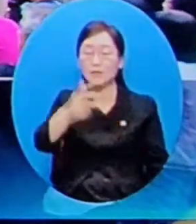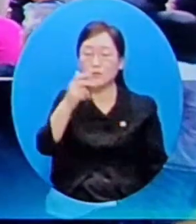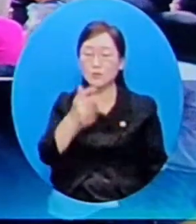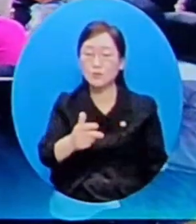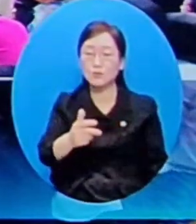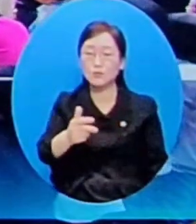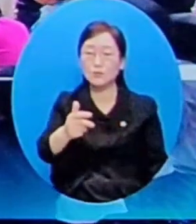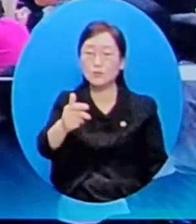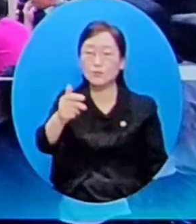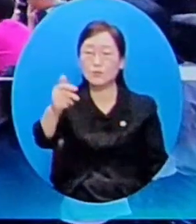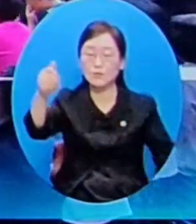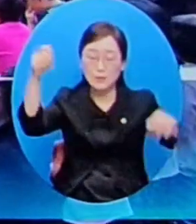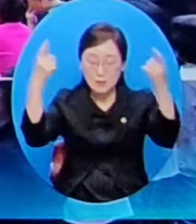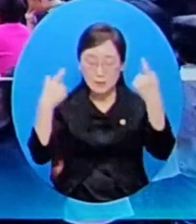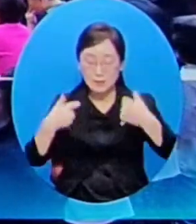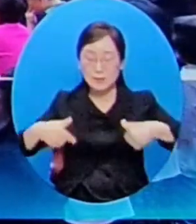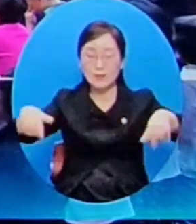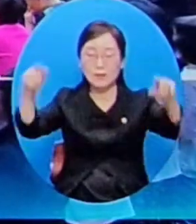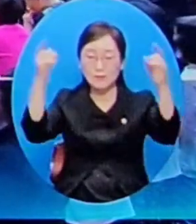신실하신 주,